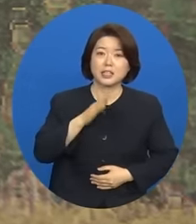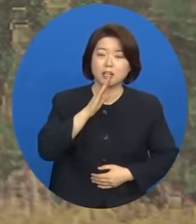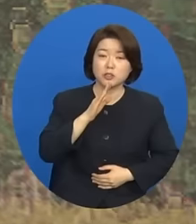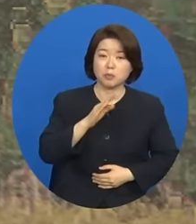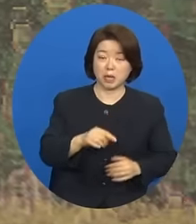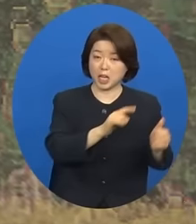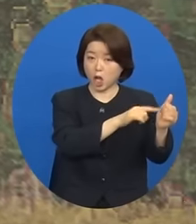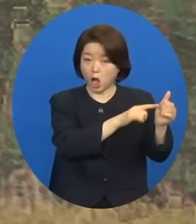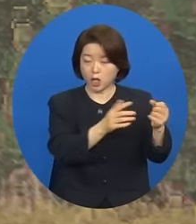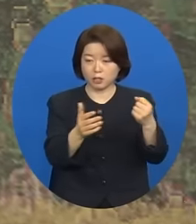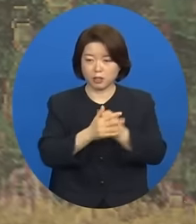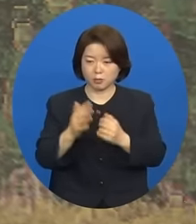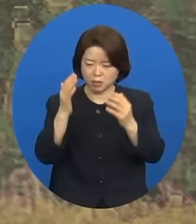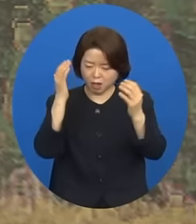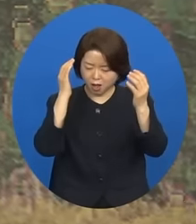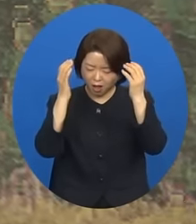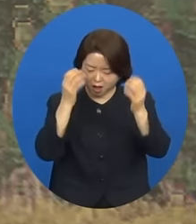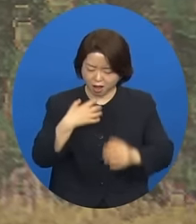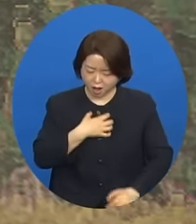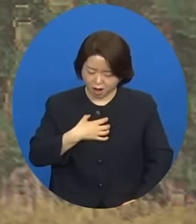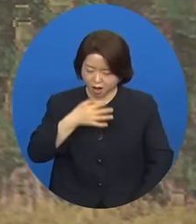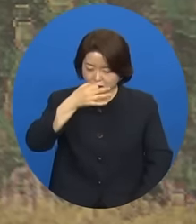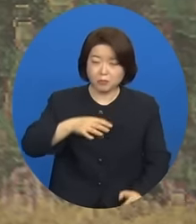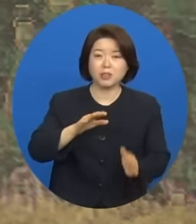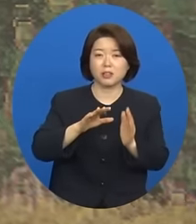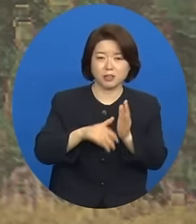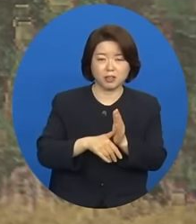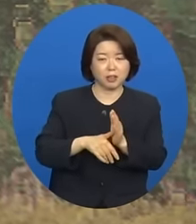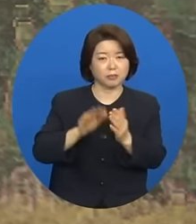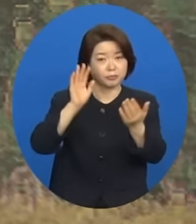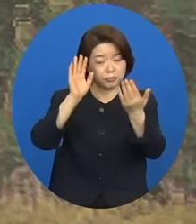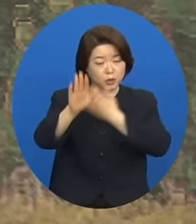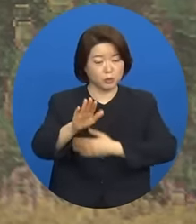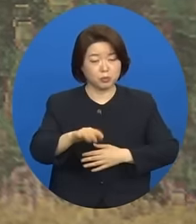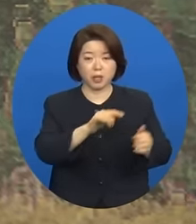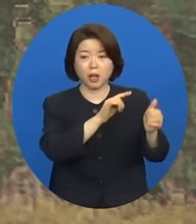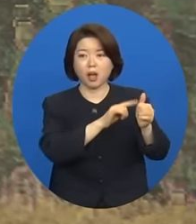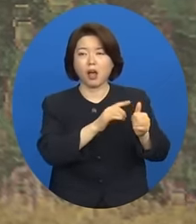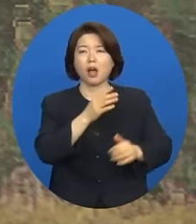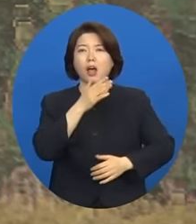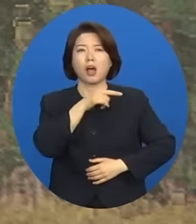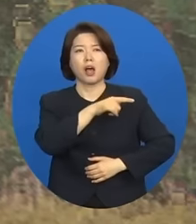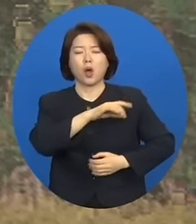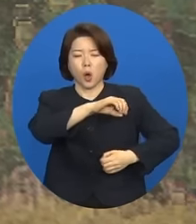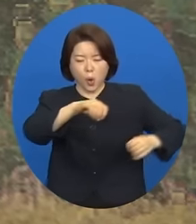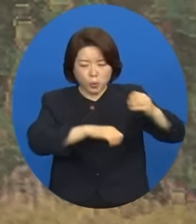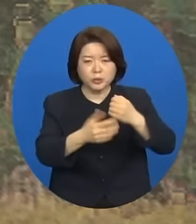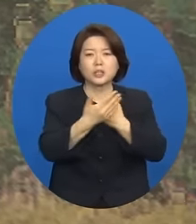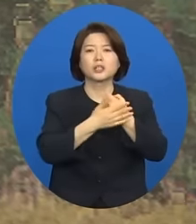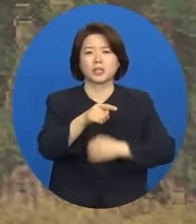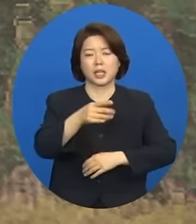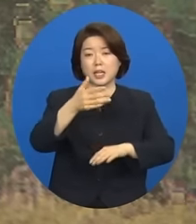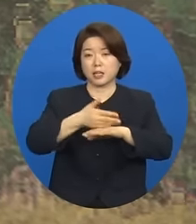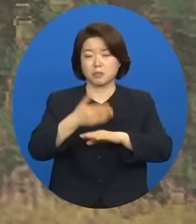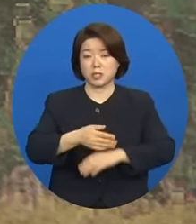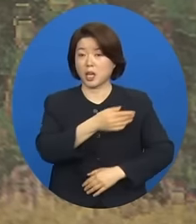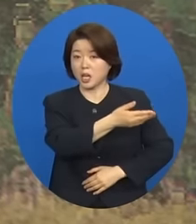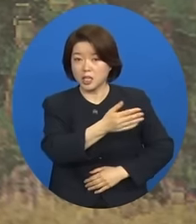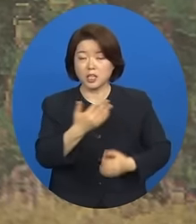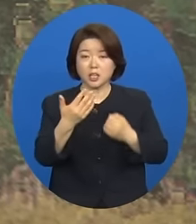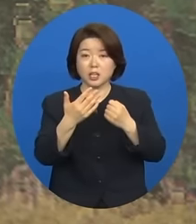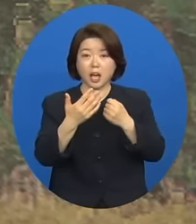때문에 고통스러워할 때에 나중에 그 라반의 은혜를 깨닫고 나서 하나님 감사합니다. 제가 이 라반이